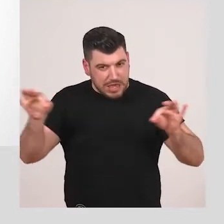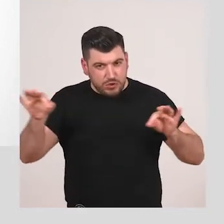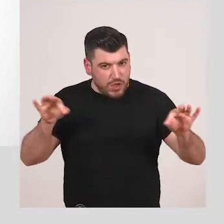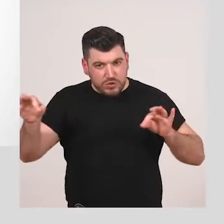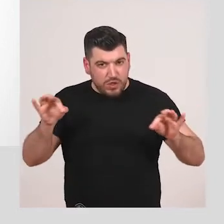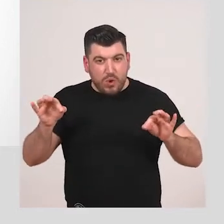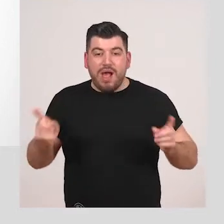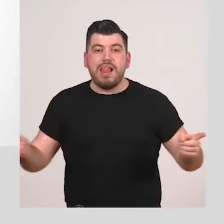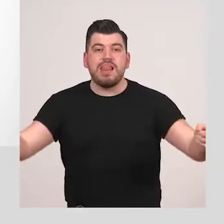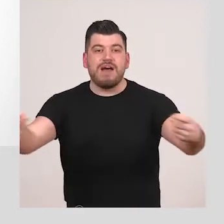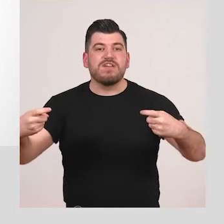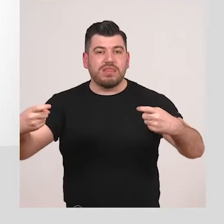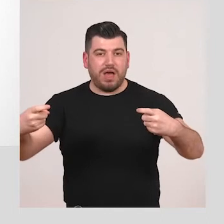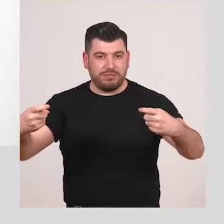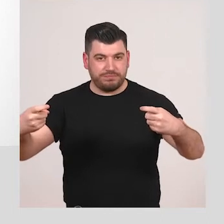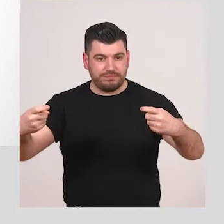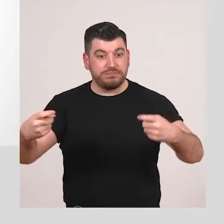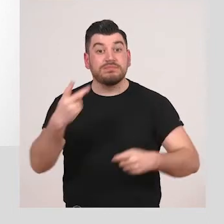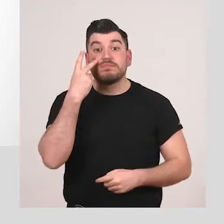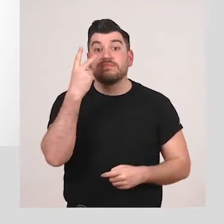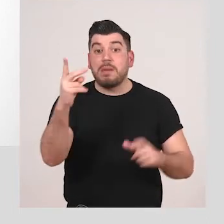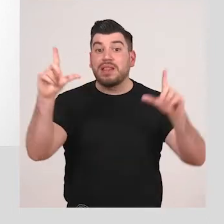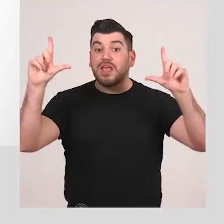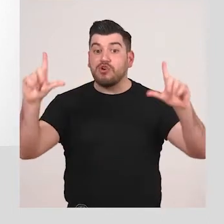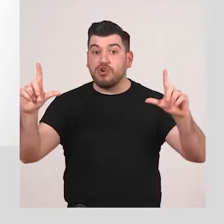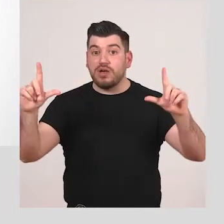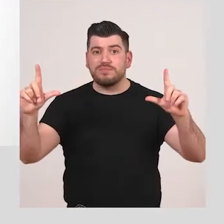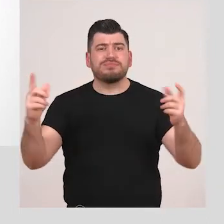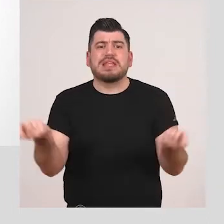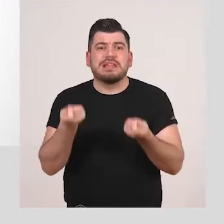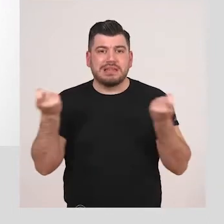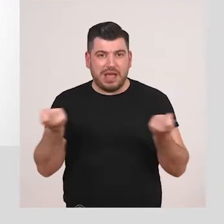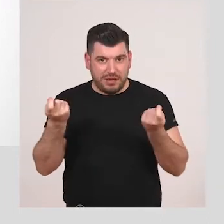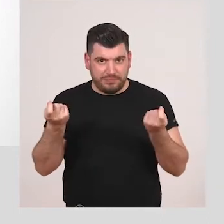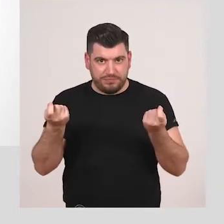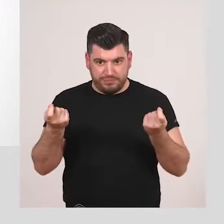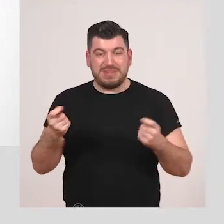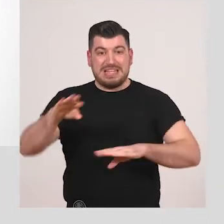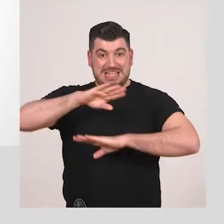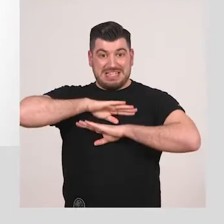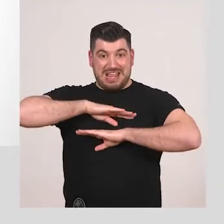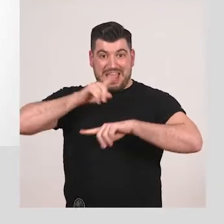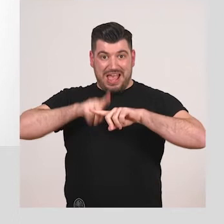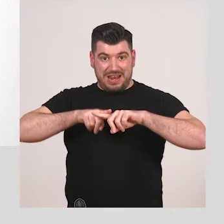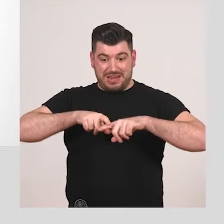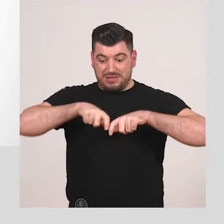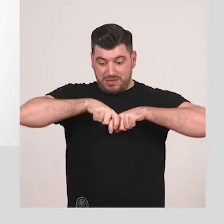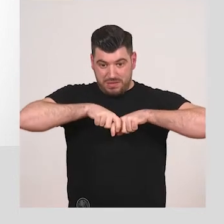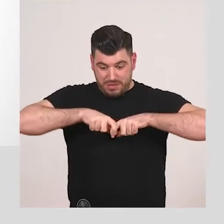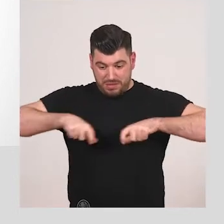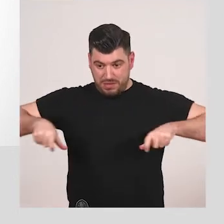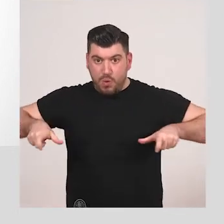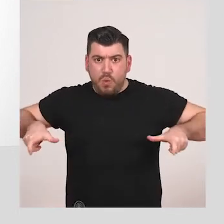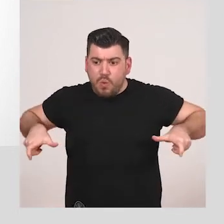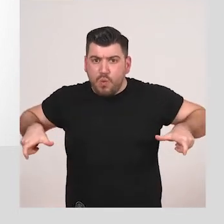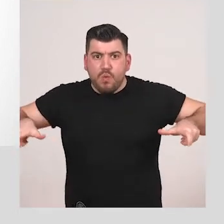της Λαβίδας. Όπως βλέπουμε και στην εικόνα, ενίσχυσε τα δύο άκρα των Αθηναίων βαριών